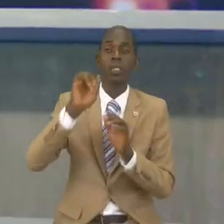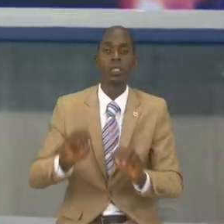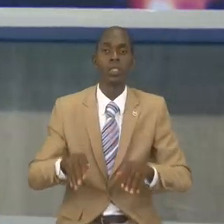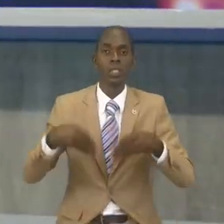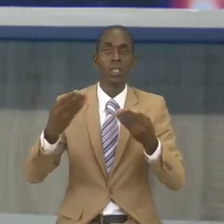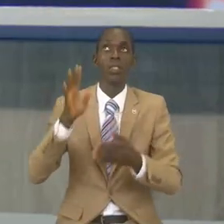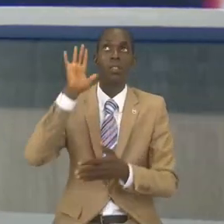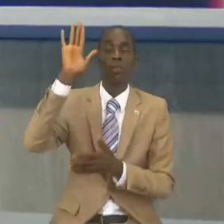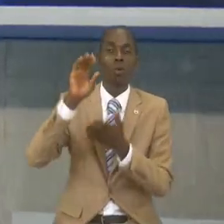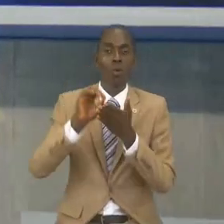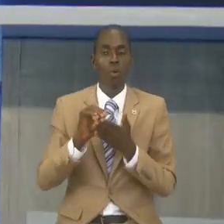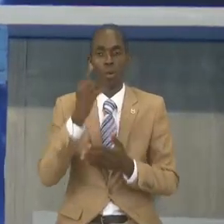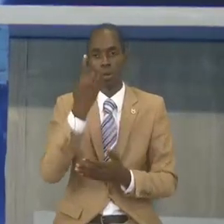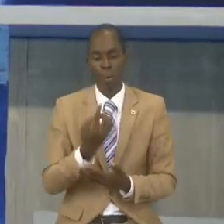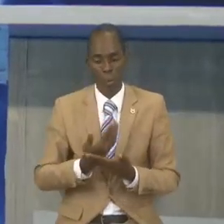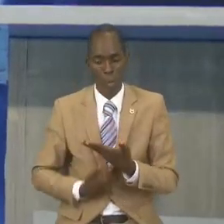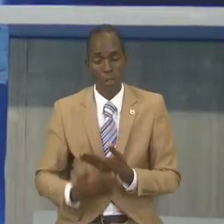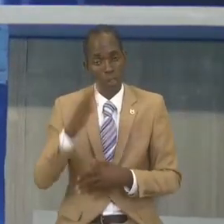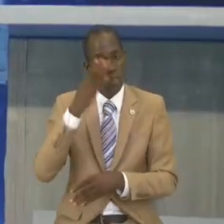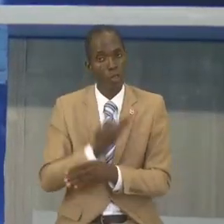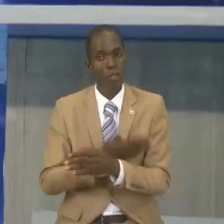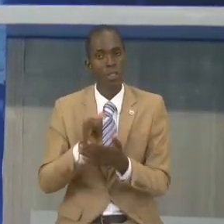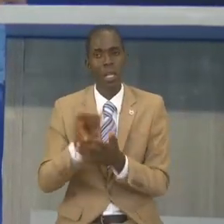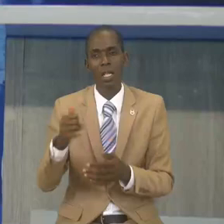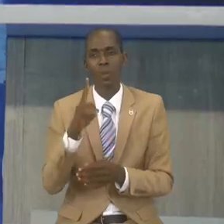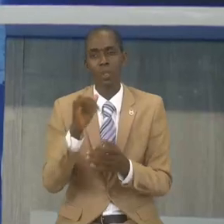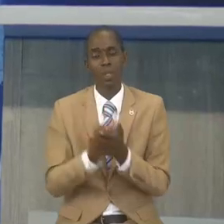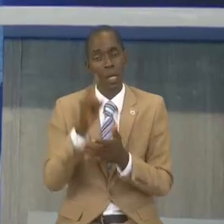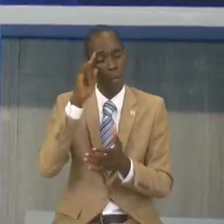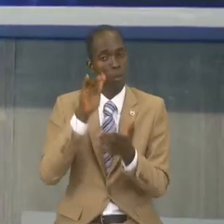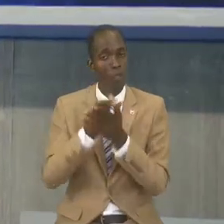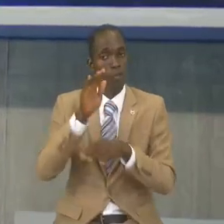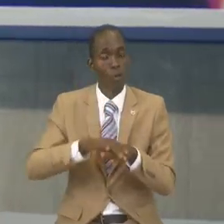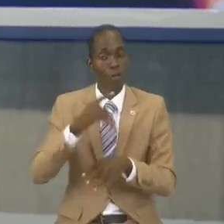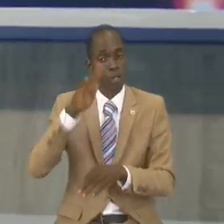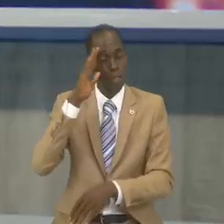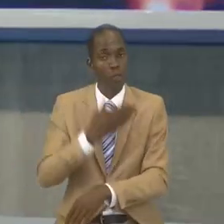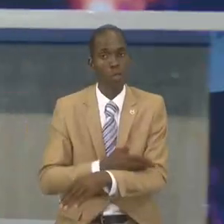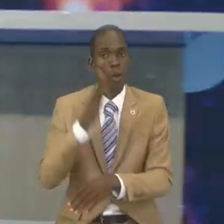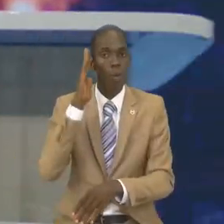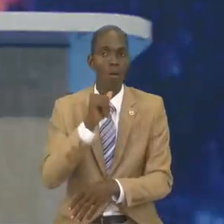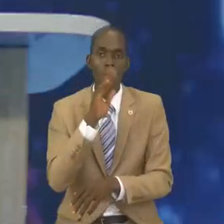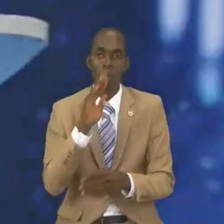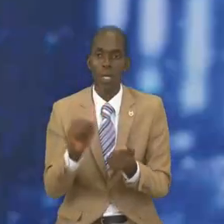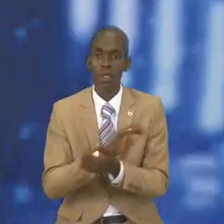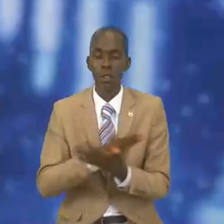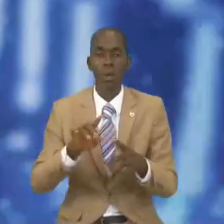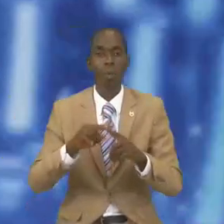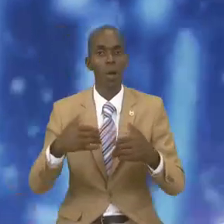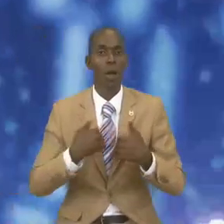Fils unique afin que quiconque croit en lui ne périsse point, mais qu'il ait la